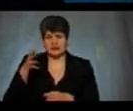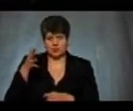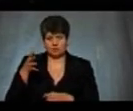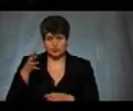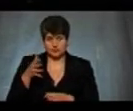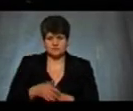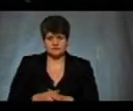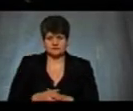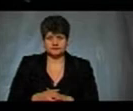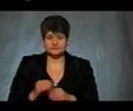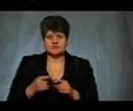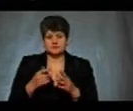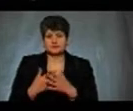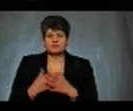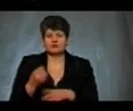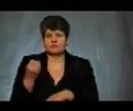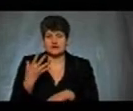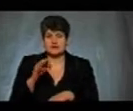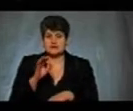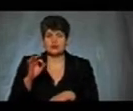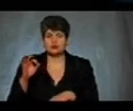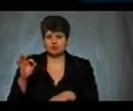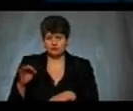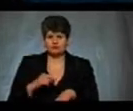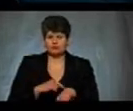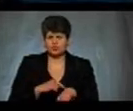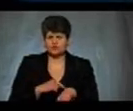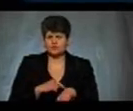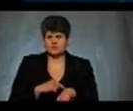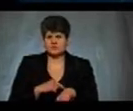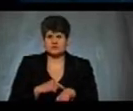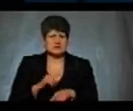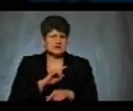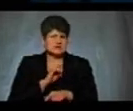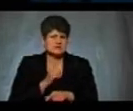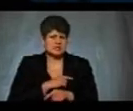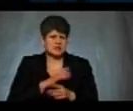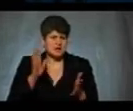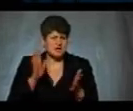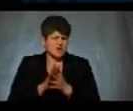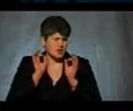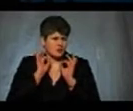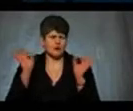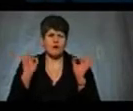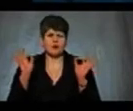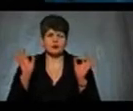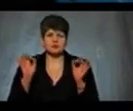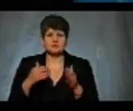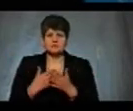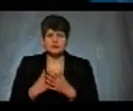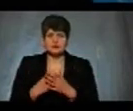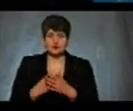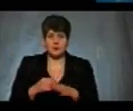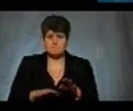поверсі. Мабуть, десь біля 15:00 почули дуже такий сильний хлопок, де буквально